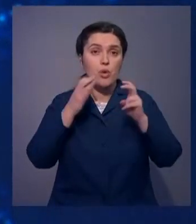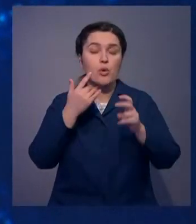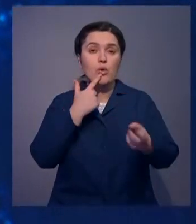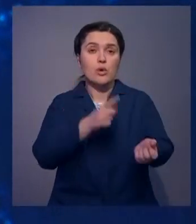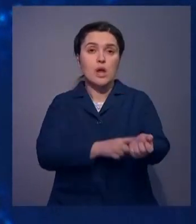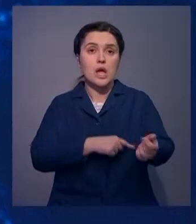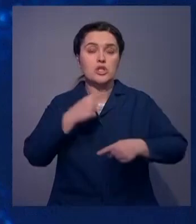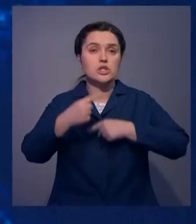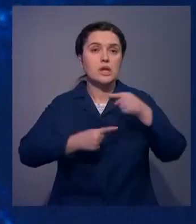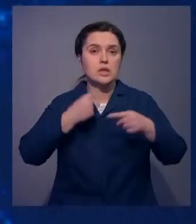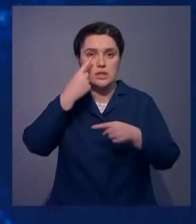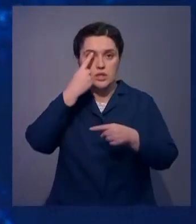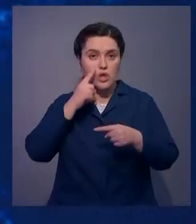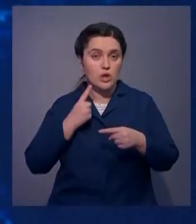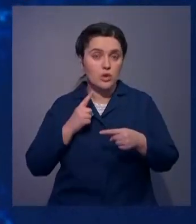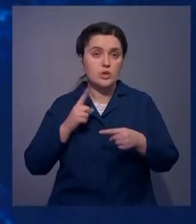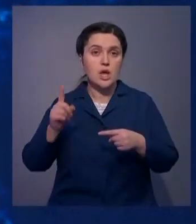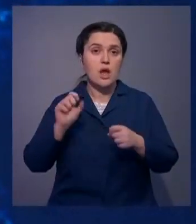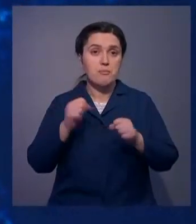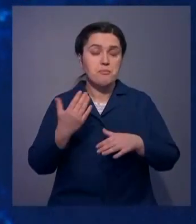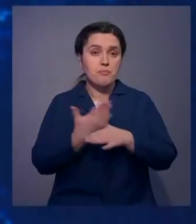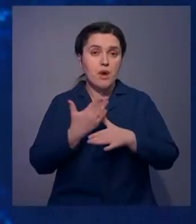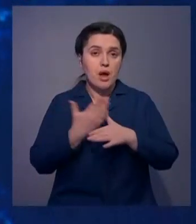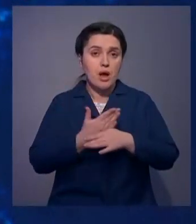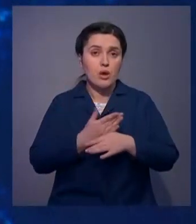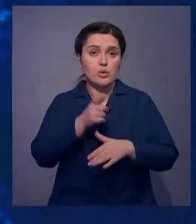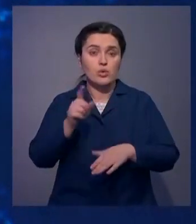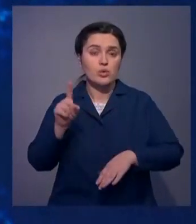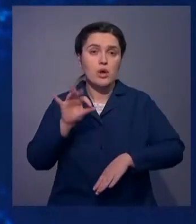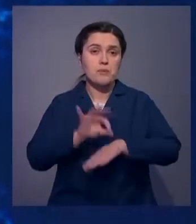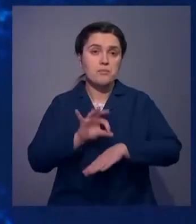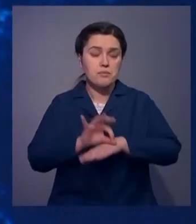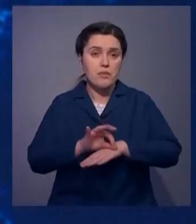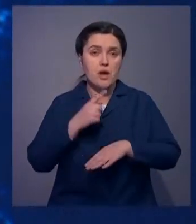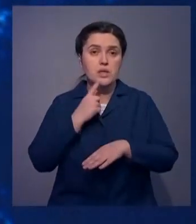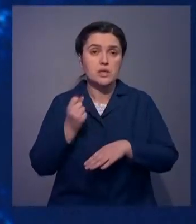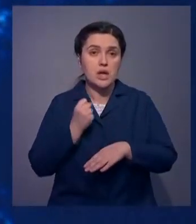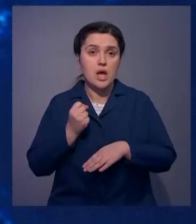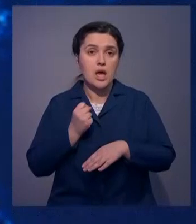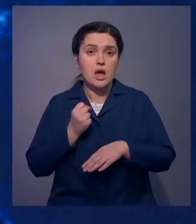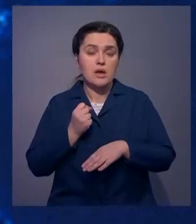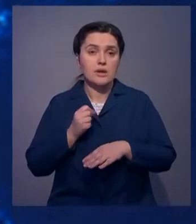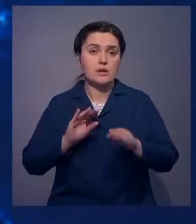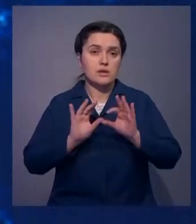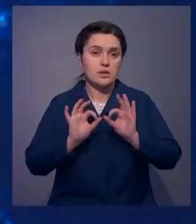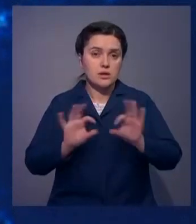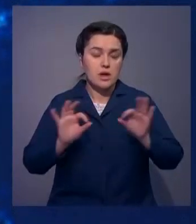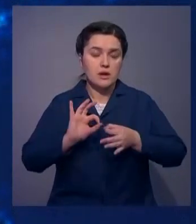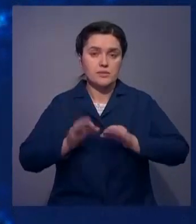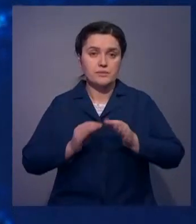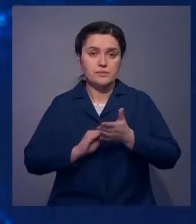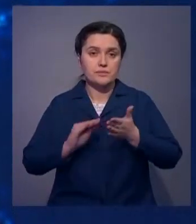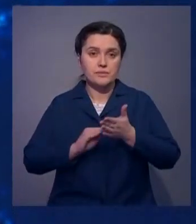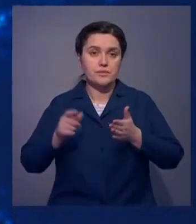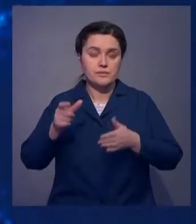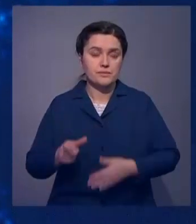через слезы. Новое устройство поможет контролировать его у людей, страдающих, например, диабетом. Как работает разработка, расскажет наш